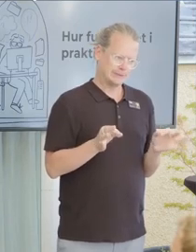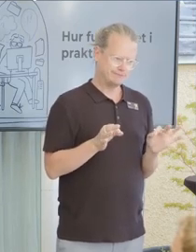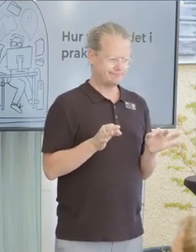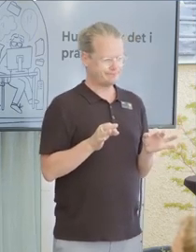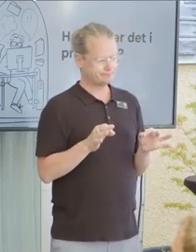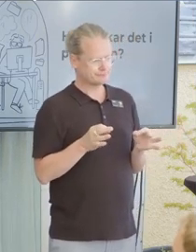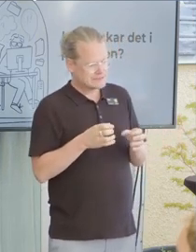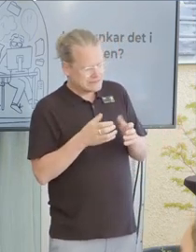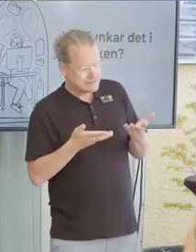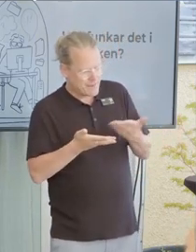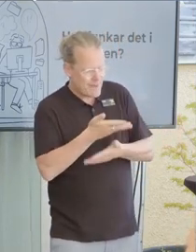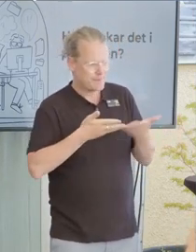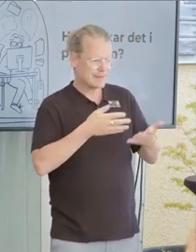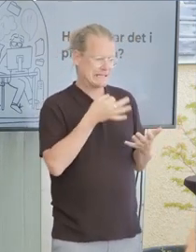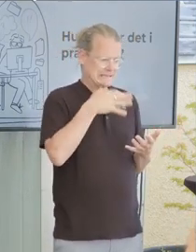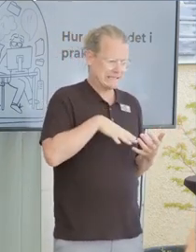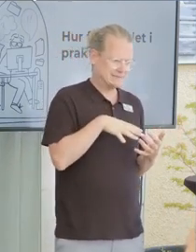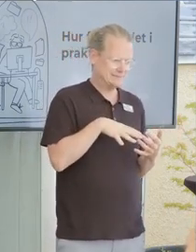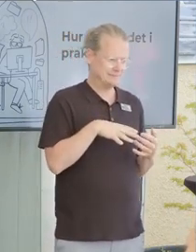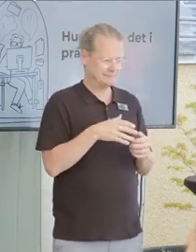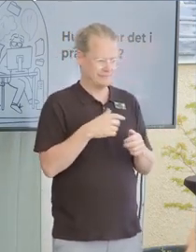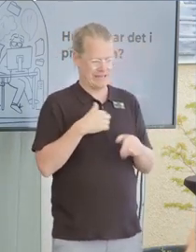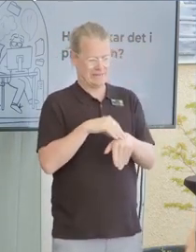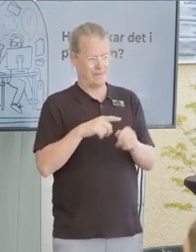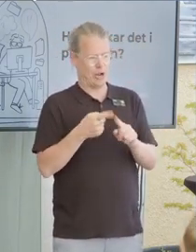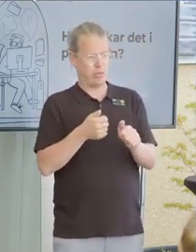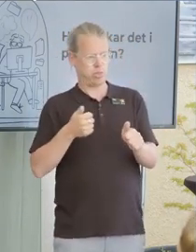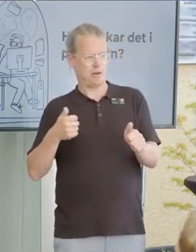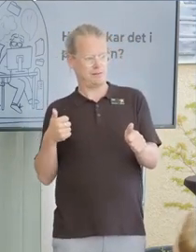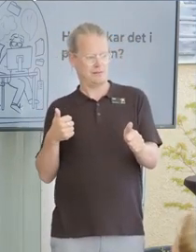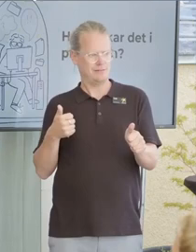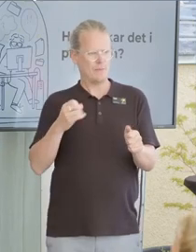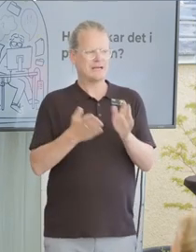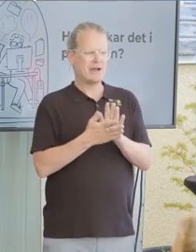efter i liksom internationell cutting edge forskning kring till exempel